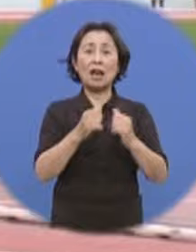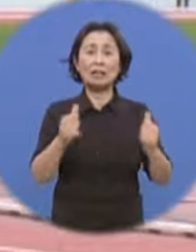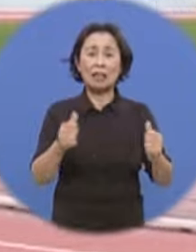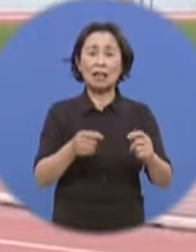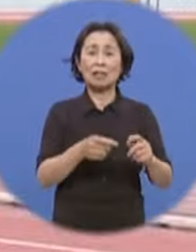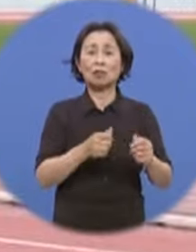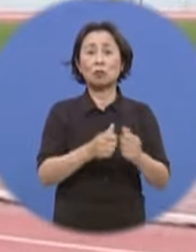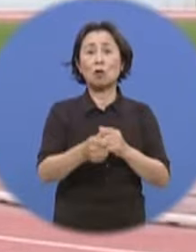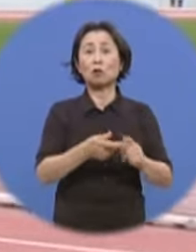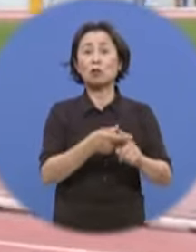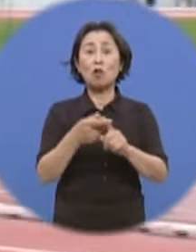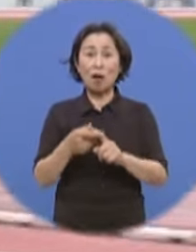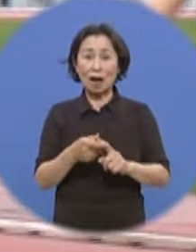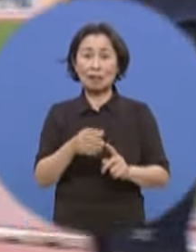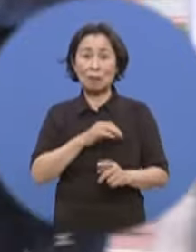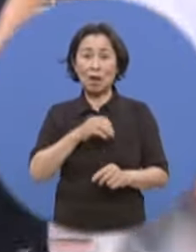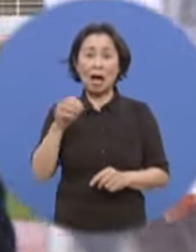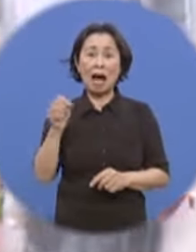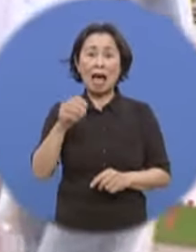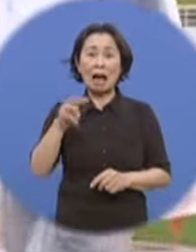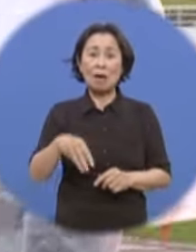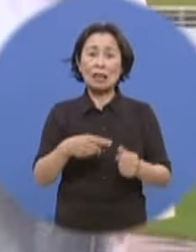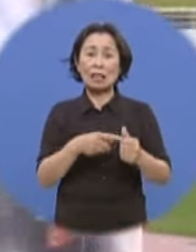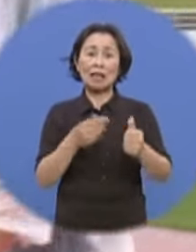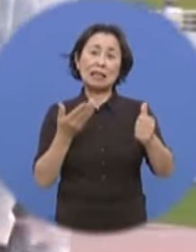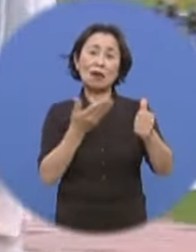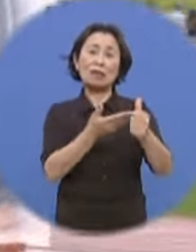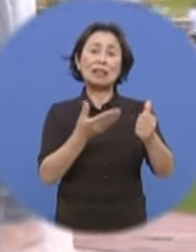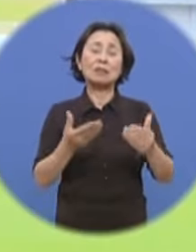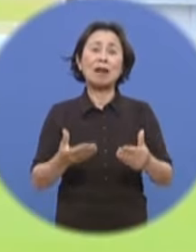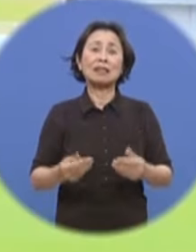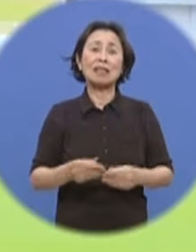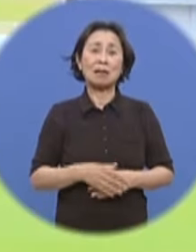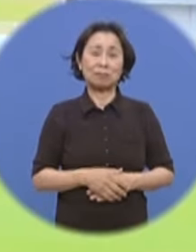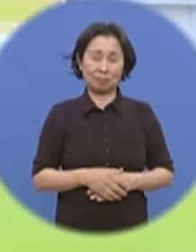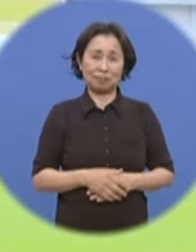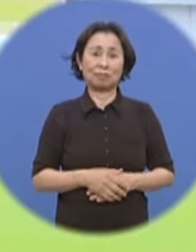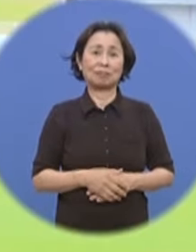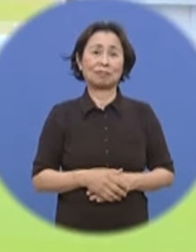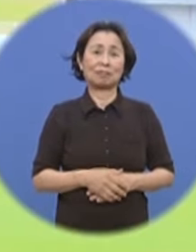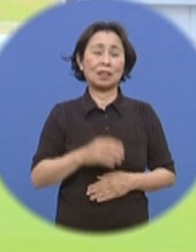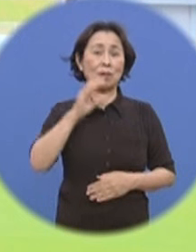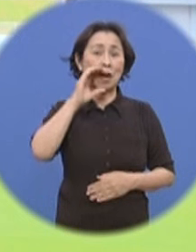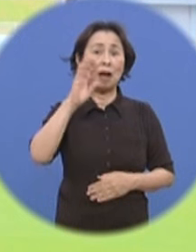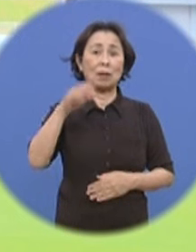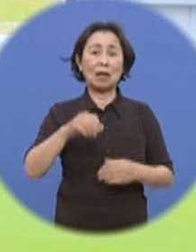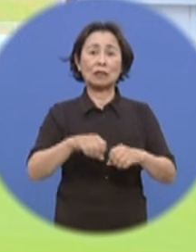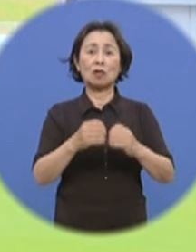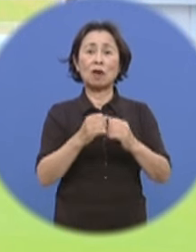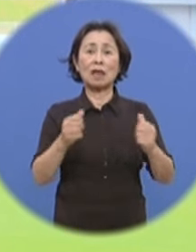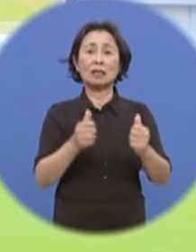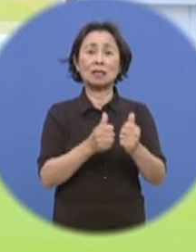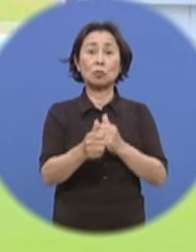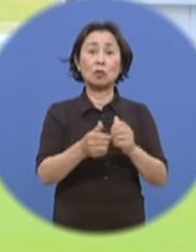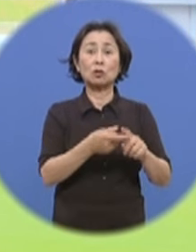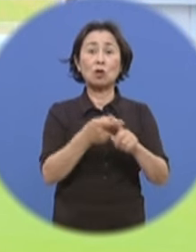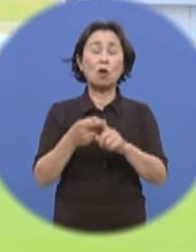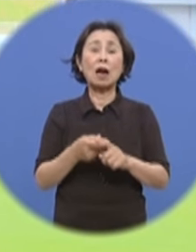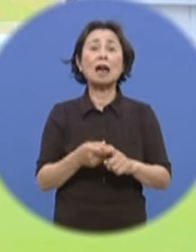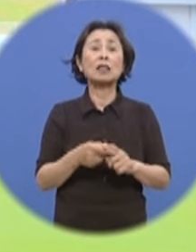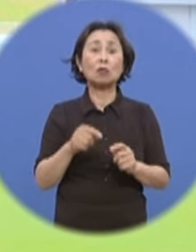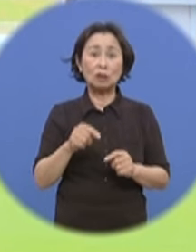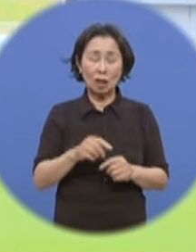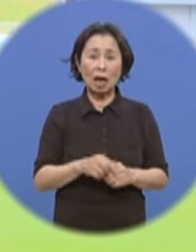に伺いました疲れ様和歌山県障害者スポーツ協会は